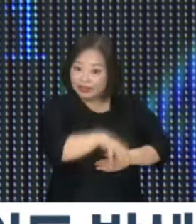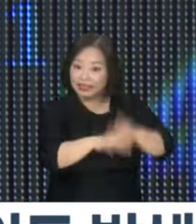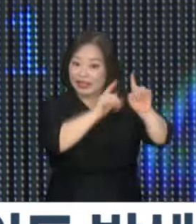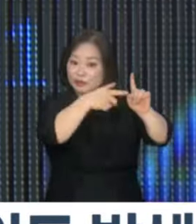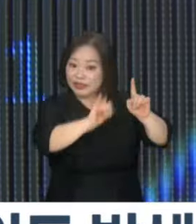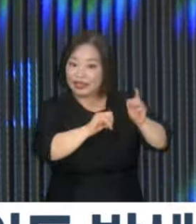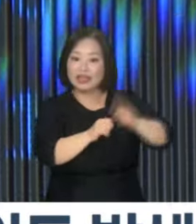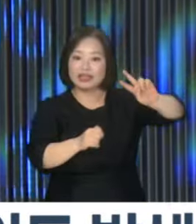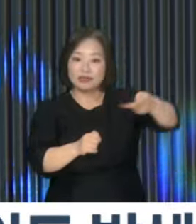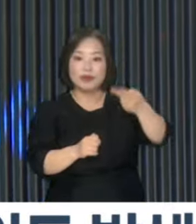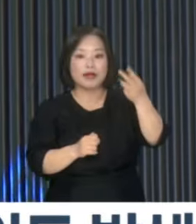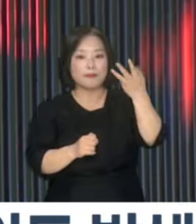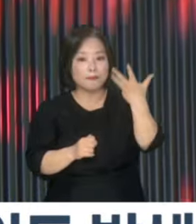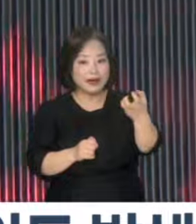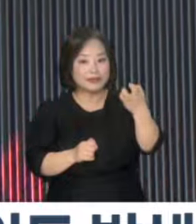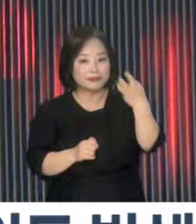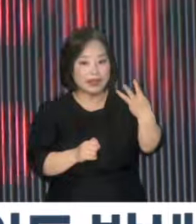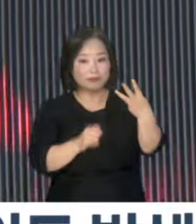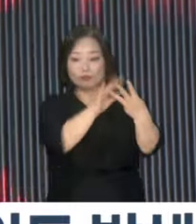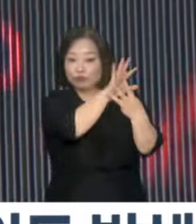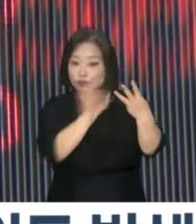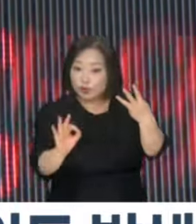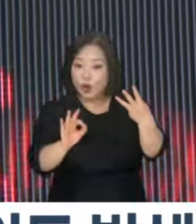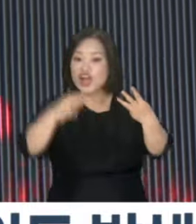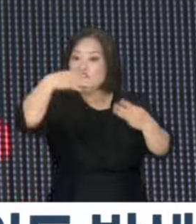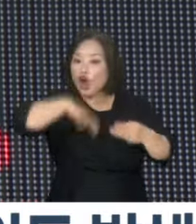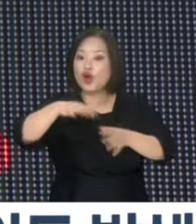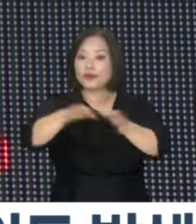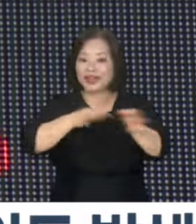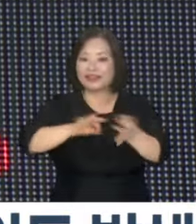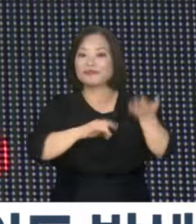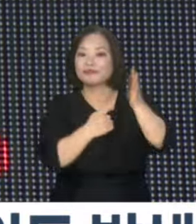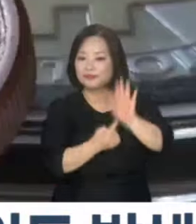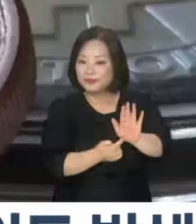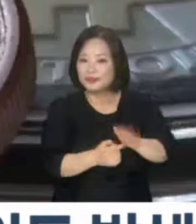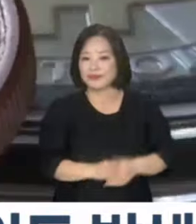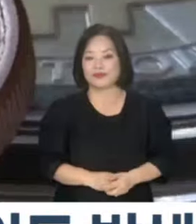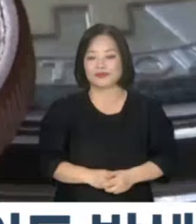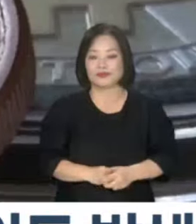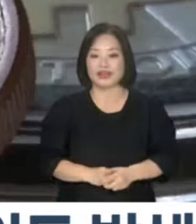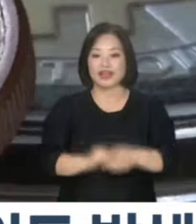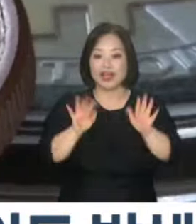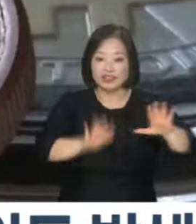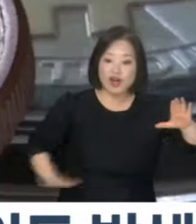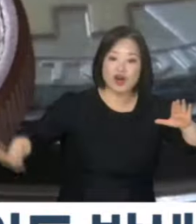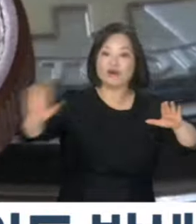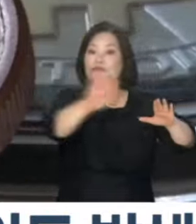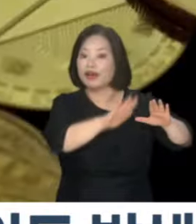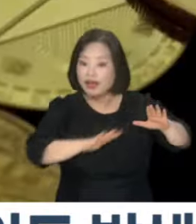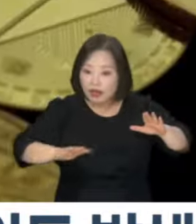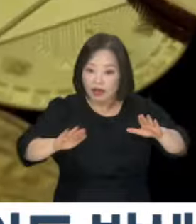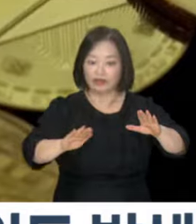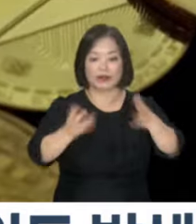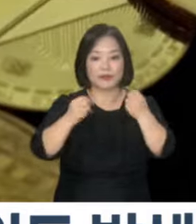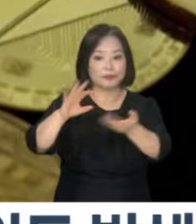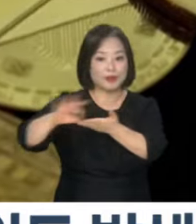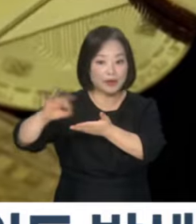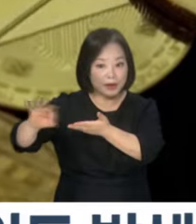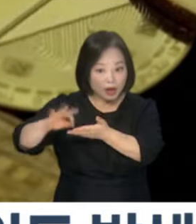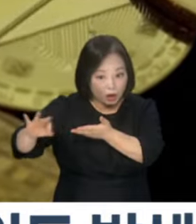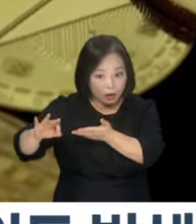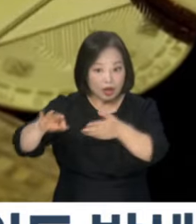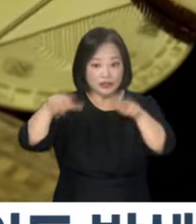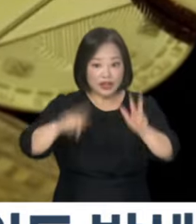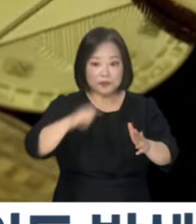1분기 283% 급등한 영업이익을 발표하기도 했습니다. 업계 전반의 성장세가 이어지는 한편